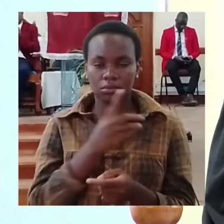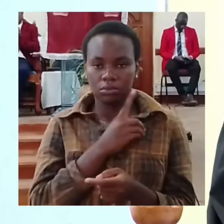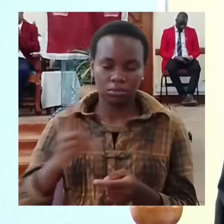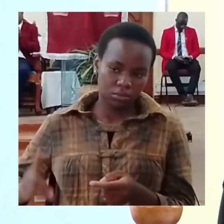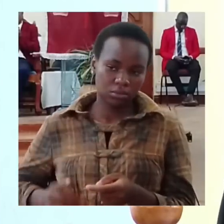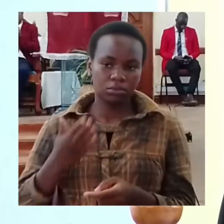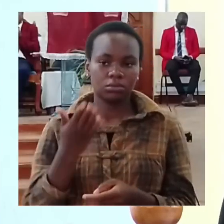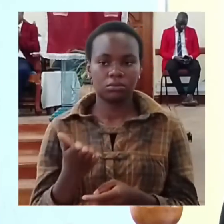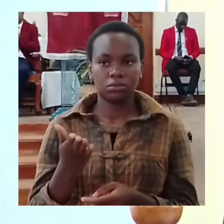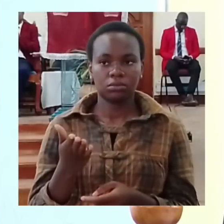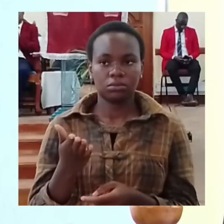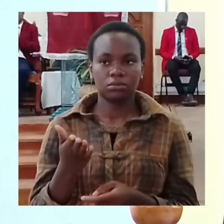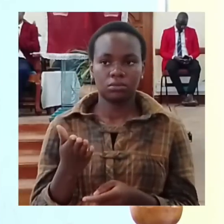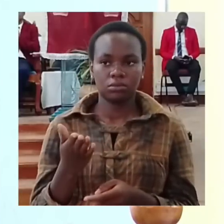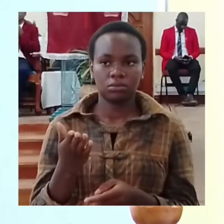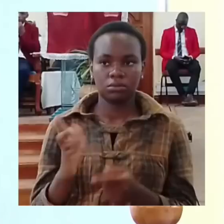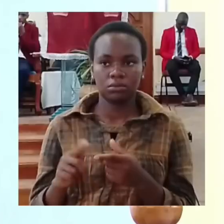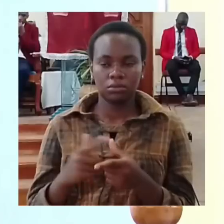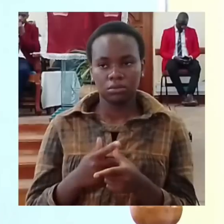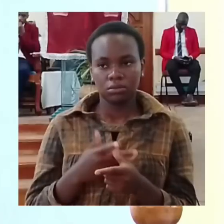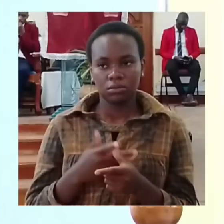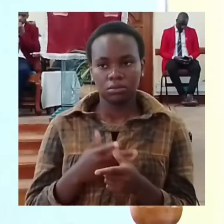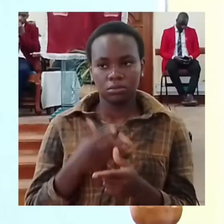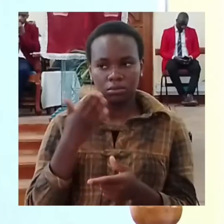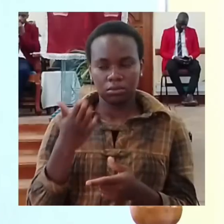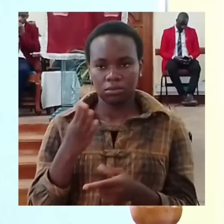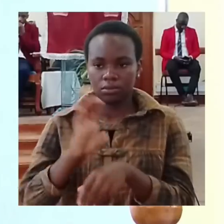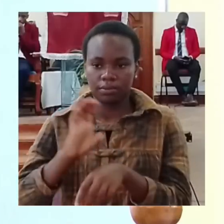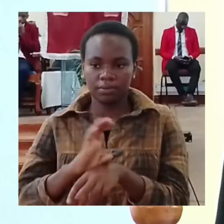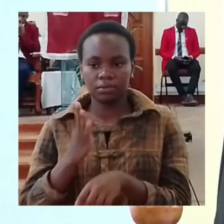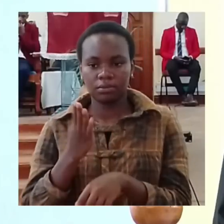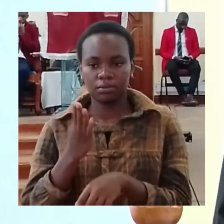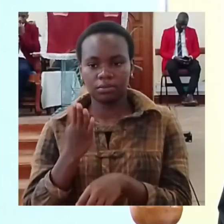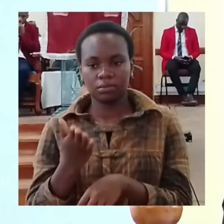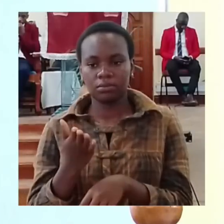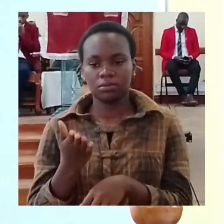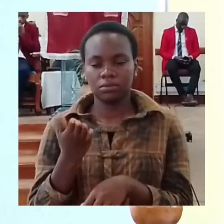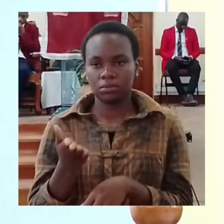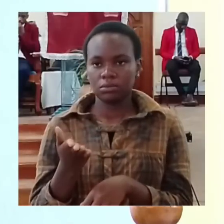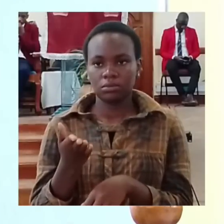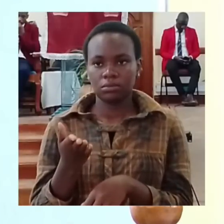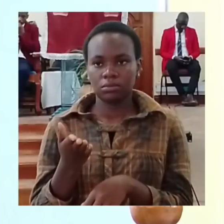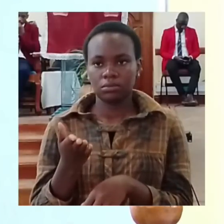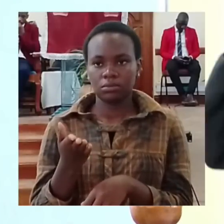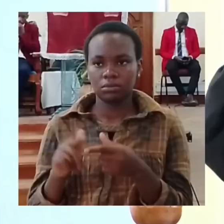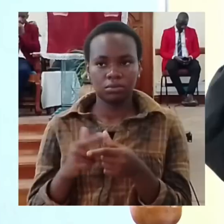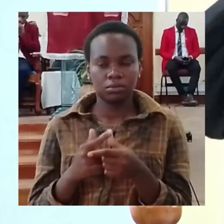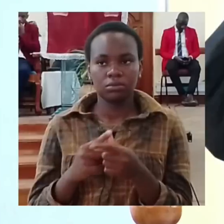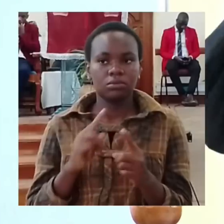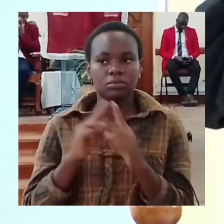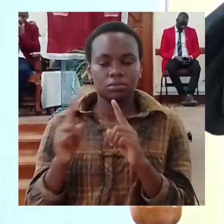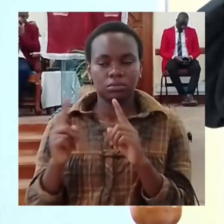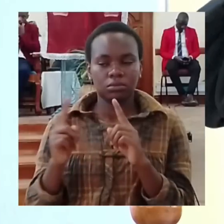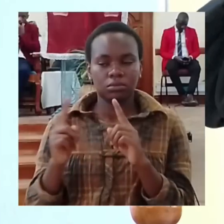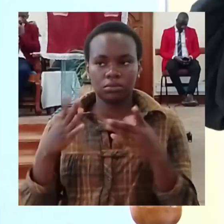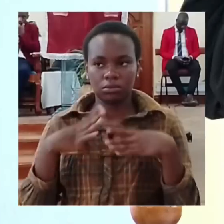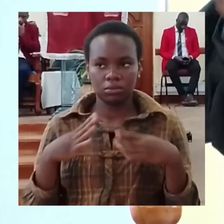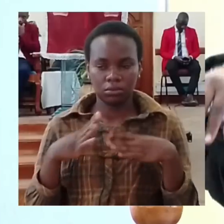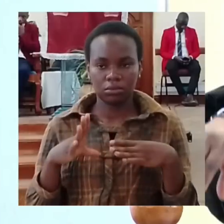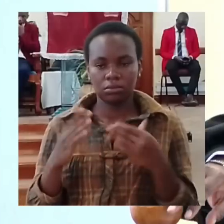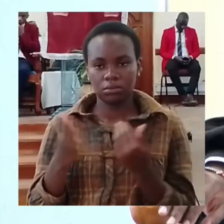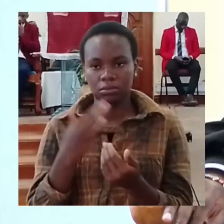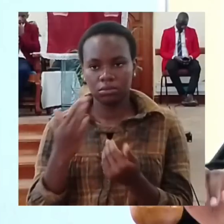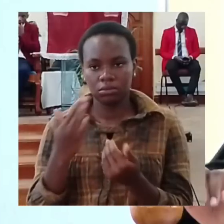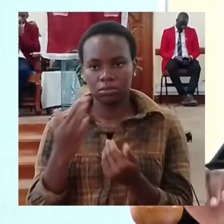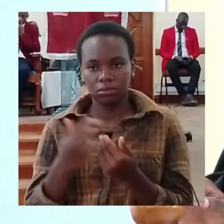getagwo Daudi. Mwathani agĩũka gũkũ kanitha-inĩ ũyũ tũrĩ mũthenya wa ũmũthĩ rĩ, na nĩ arenda mũndũ wa gũtua wa